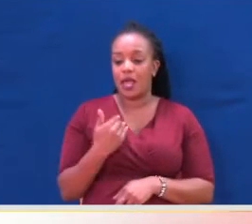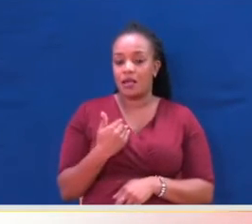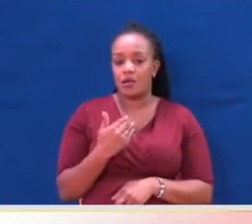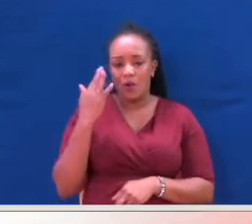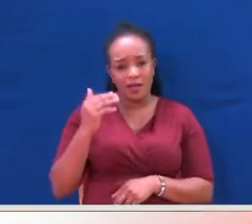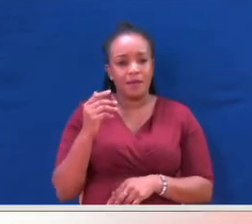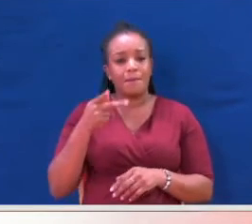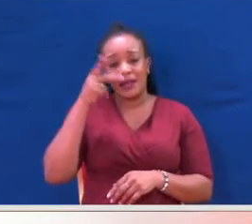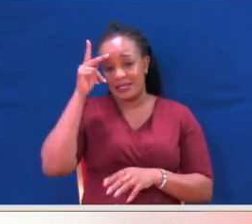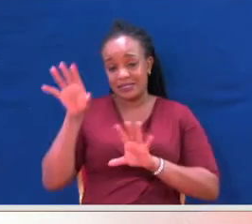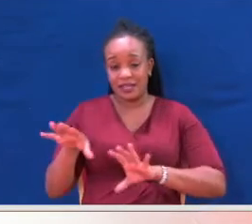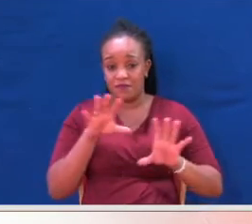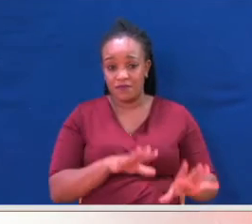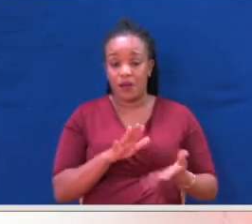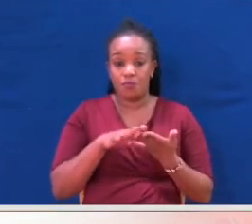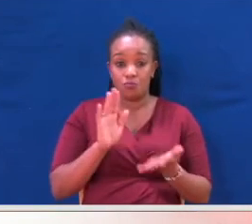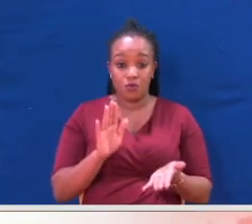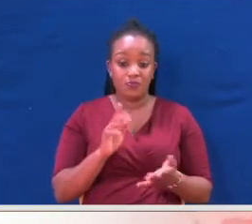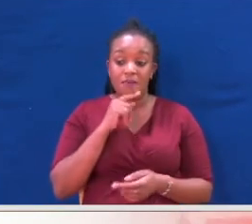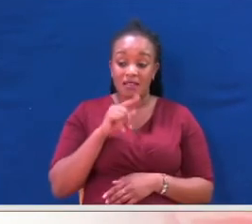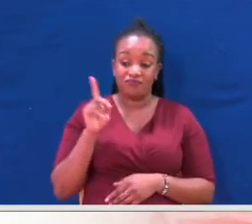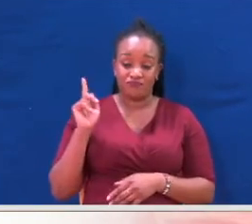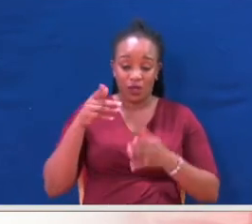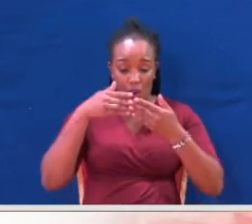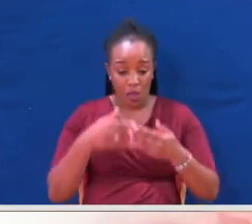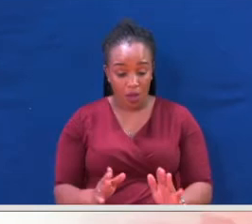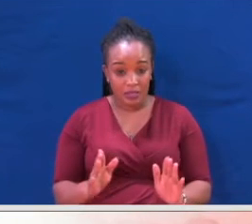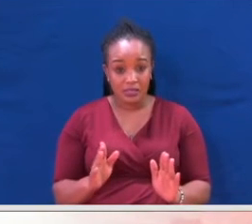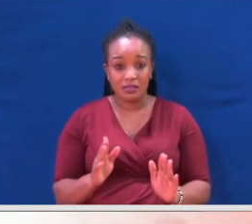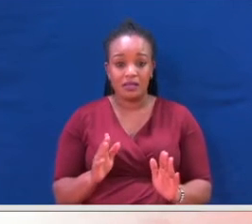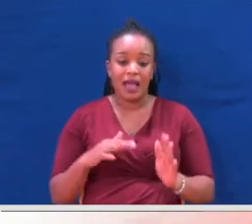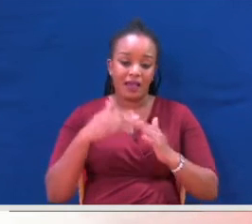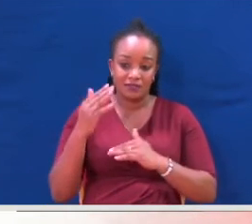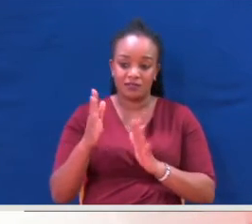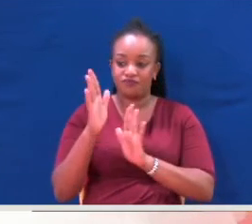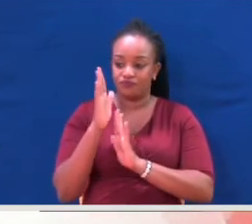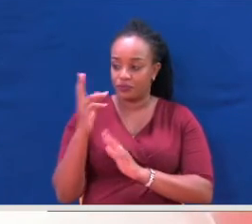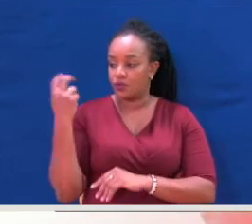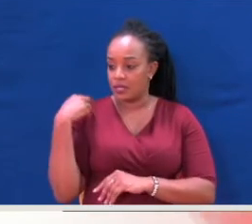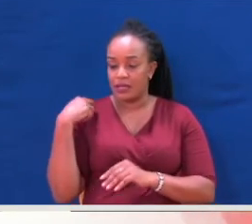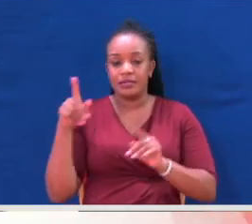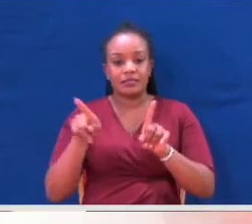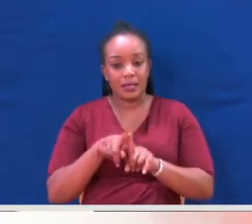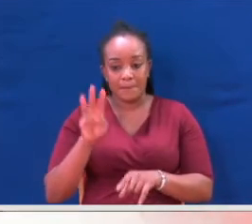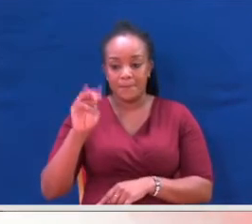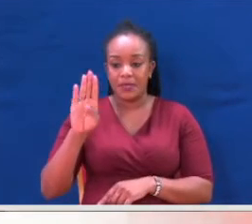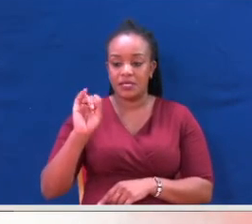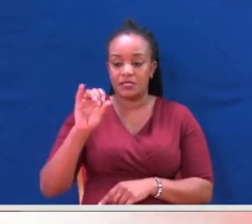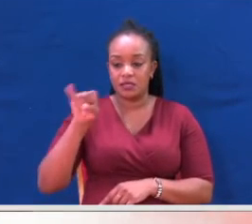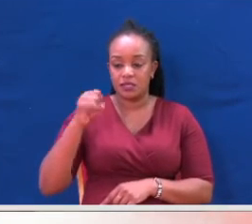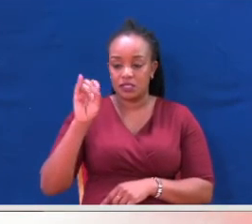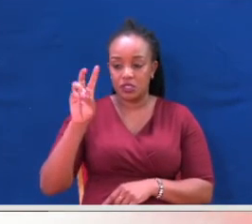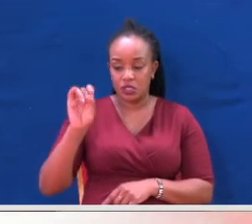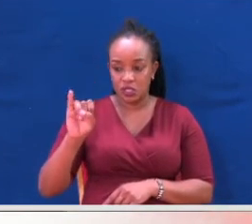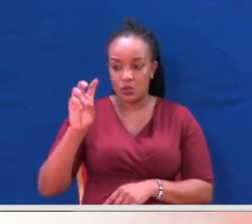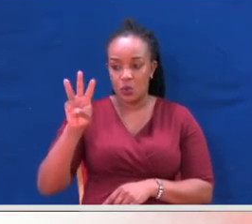wanaumia zaidi. Otieno's disappearance comes after security consultant and ex-military man Mwenda Binjiwe went missing, and for